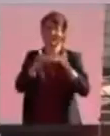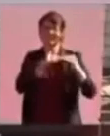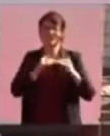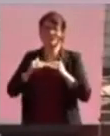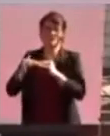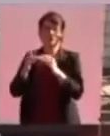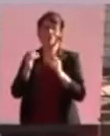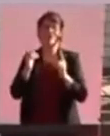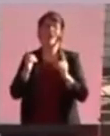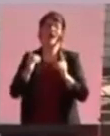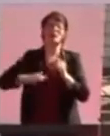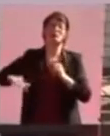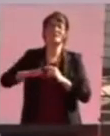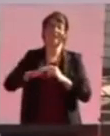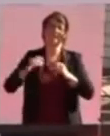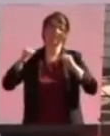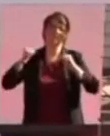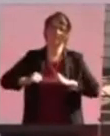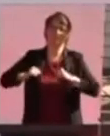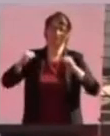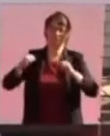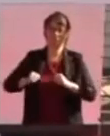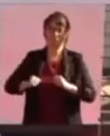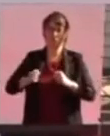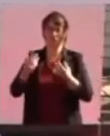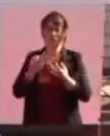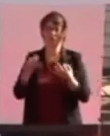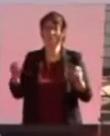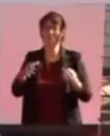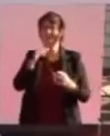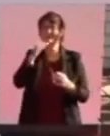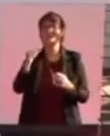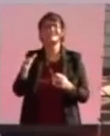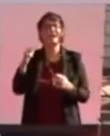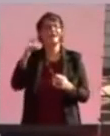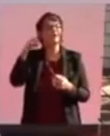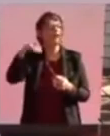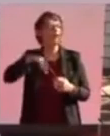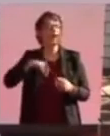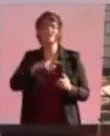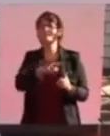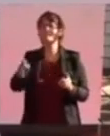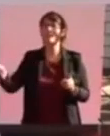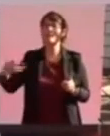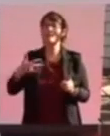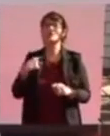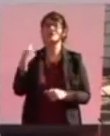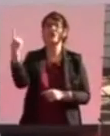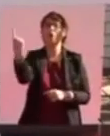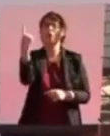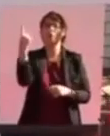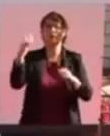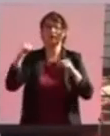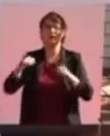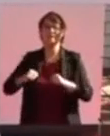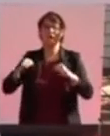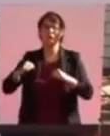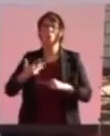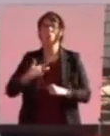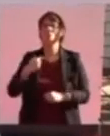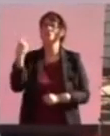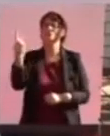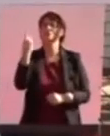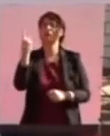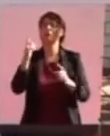finalmente consapevoli che c'è un solo ambiente c'è una sola salute e per fare questo